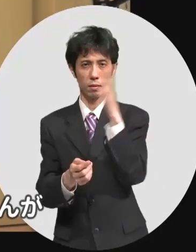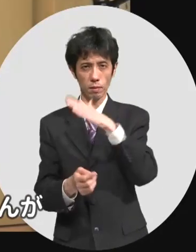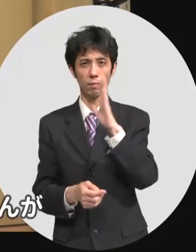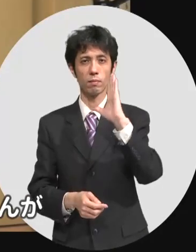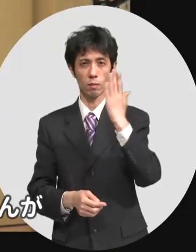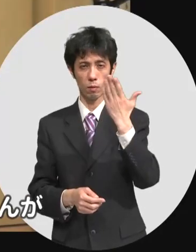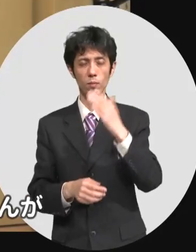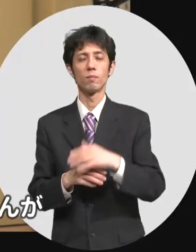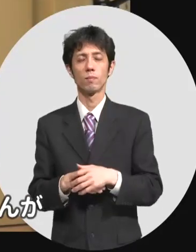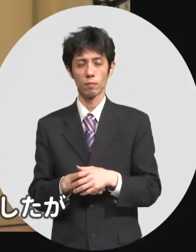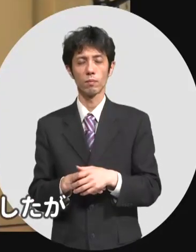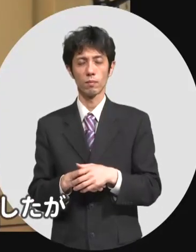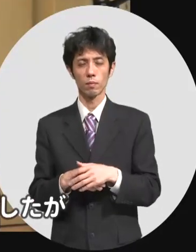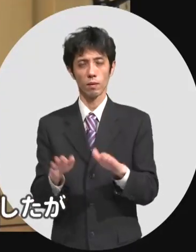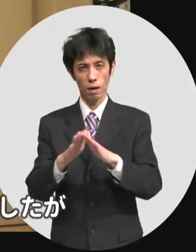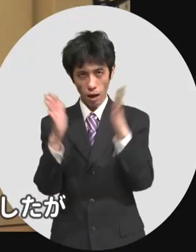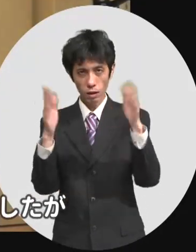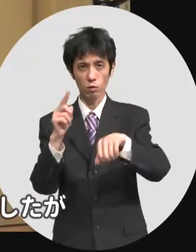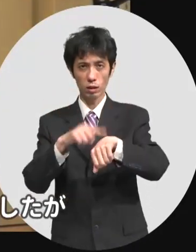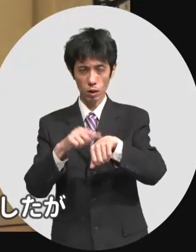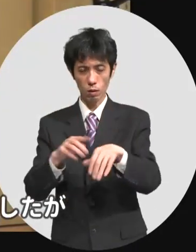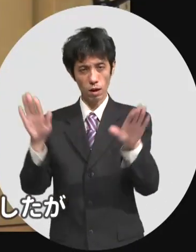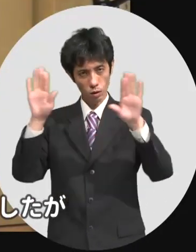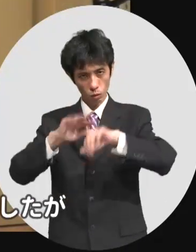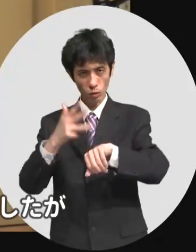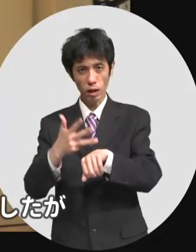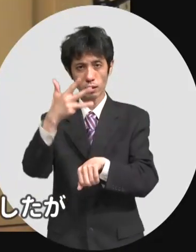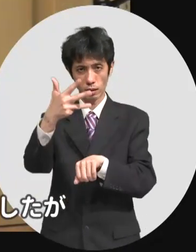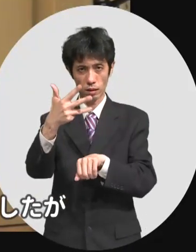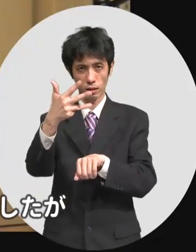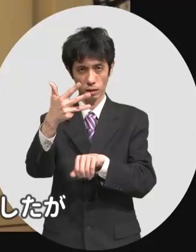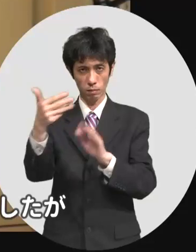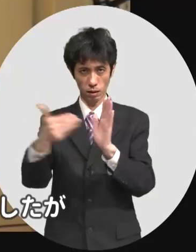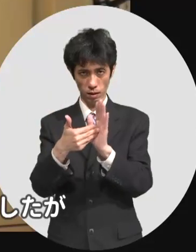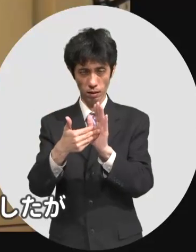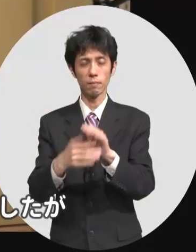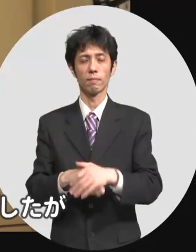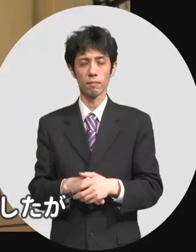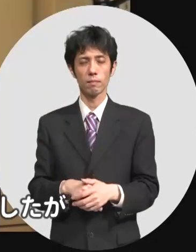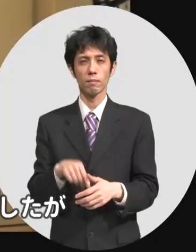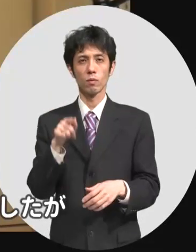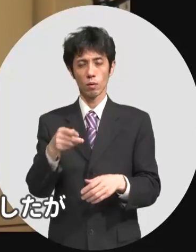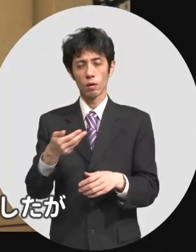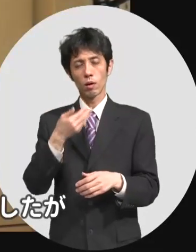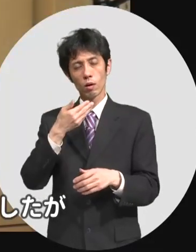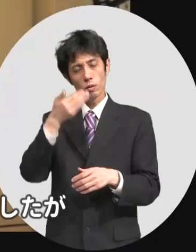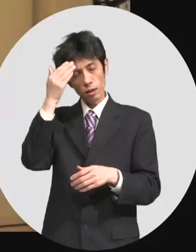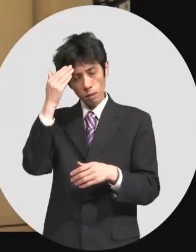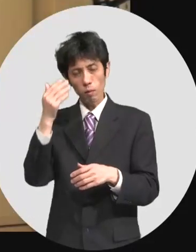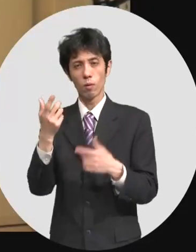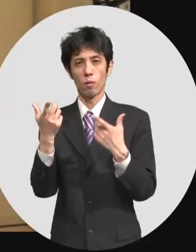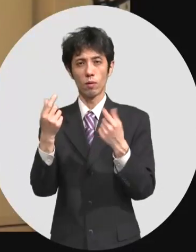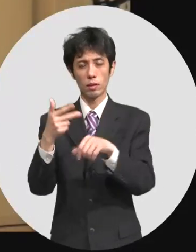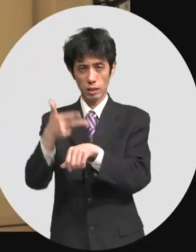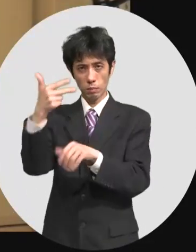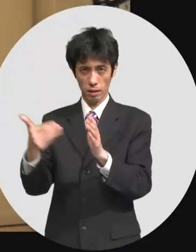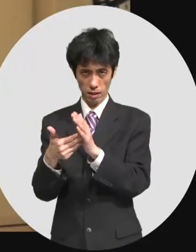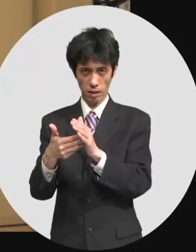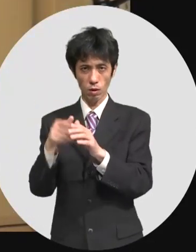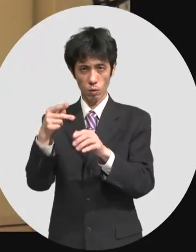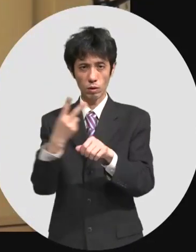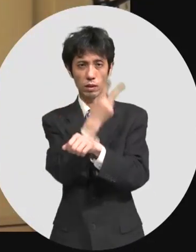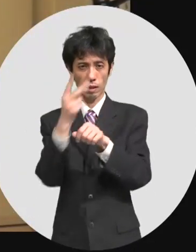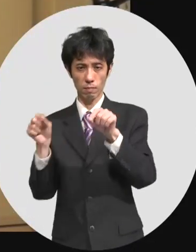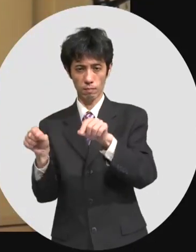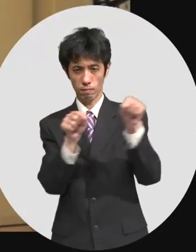ども、営業時間を午後8時ということをしておりましたが、酒類の提供午後7時をそれぞれ2時間延長するということ